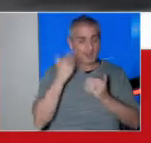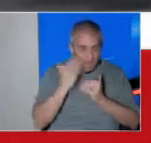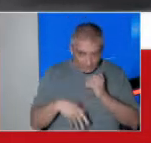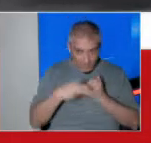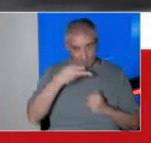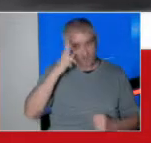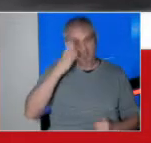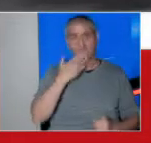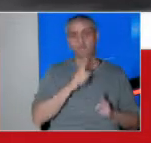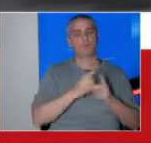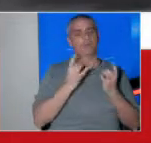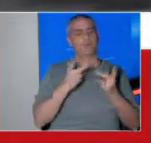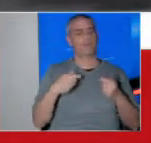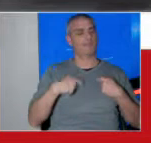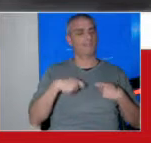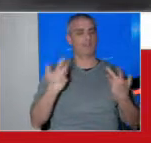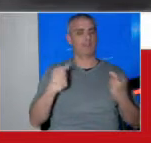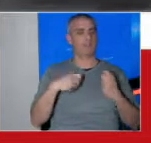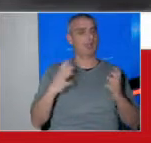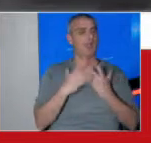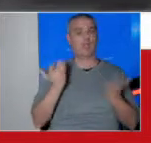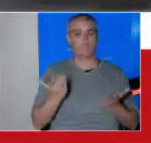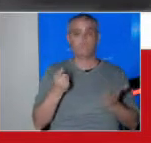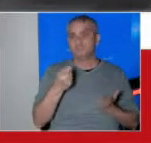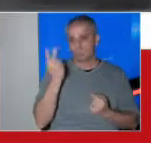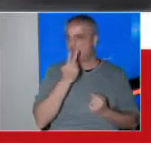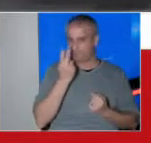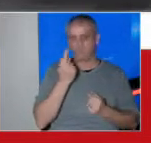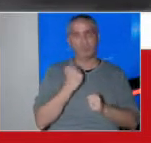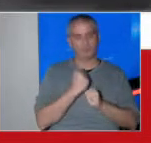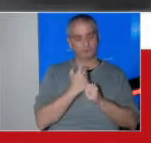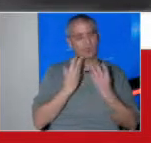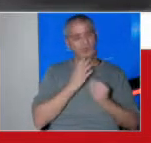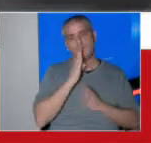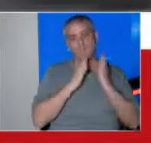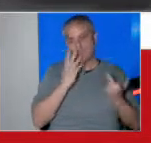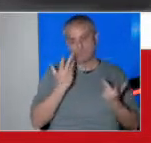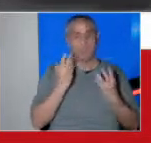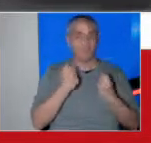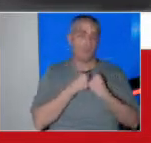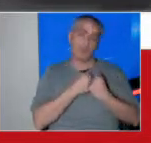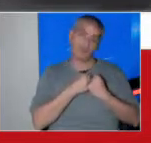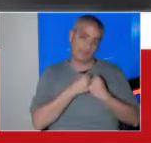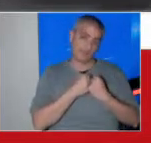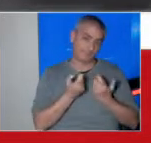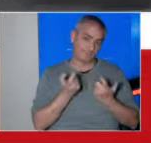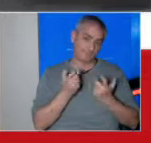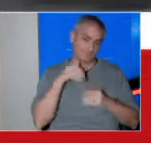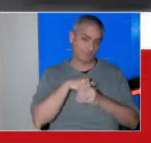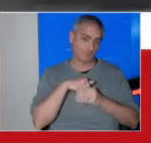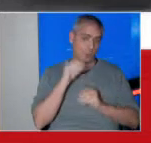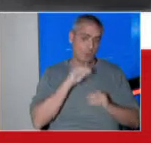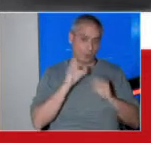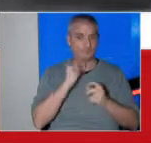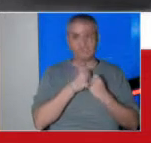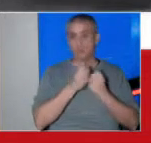ירושלים זה כמו טבע, זה המניה של המדינה, זה מניית העם, וזה כמובן שזה גורר איתו הרבה מאוד דברים. יש גם הרבה מאוד אתגרים אינרנטיים בתוך המועדון